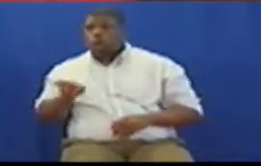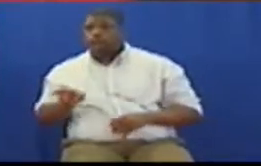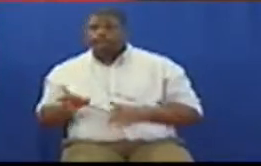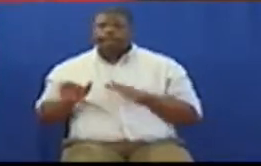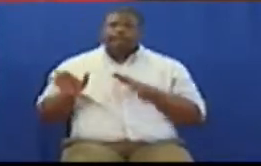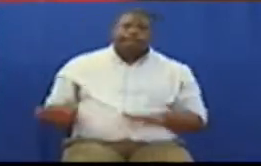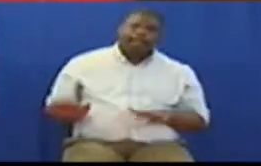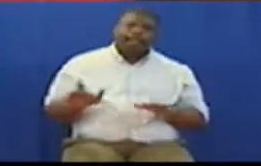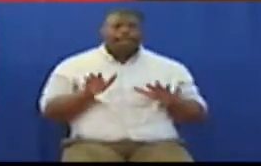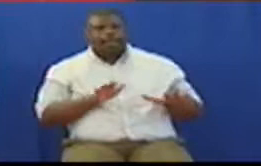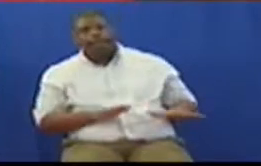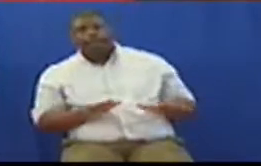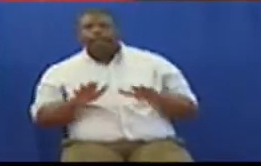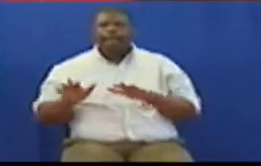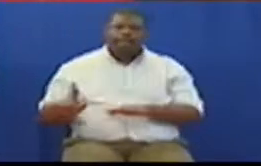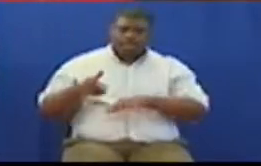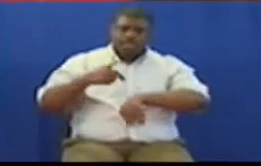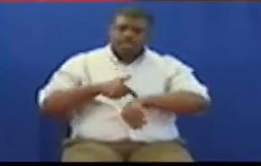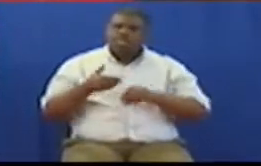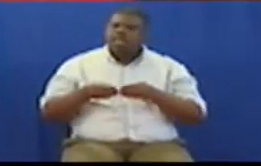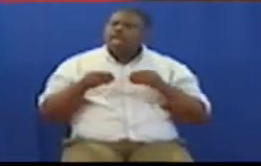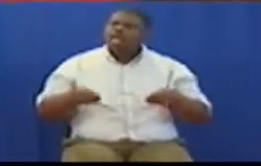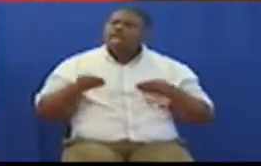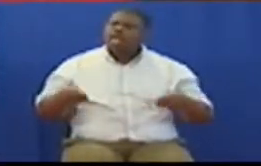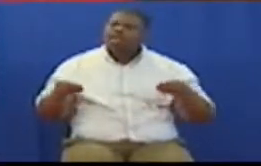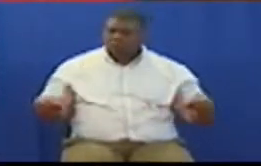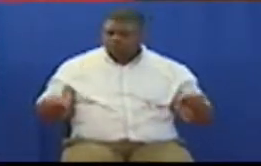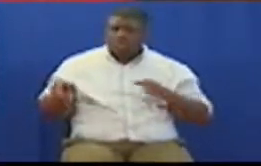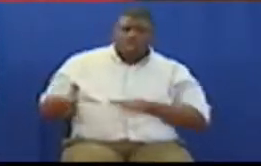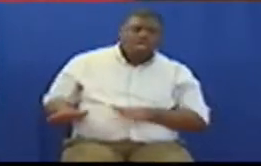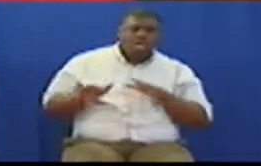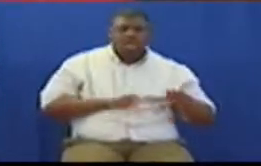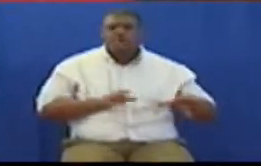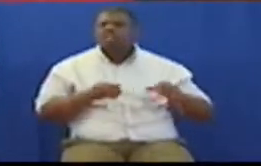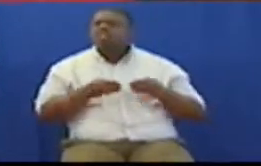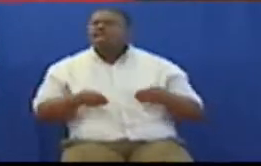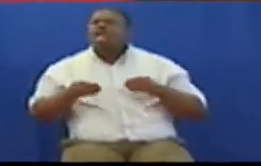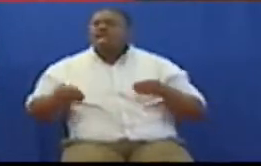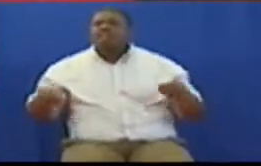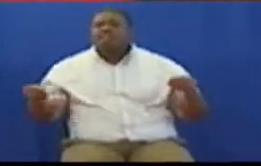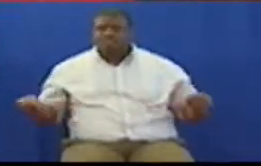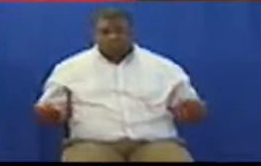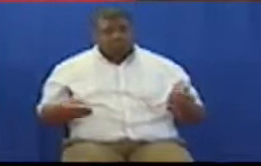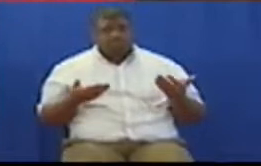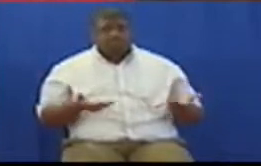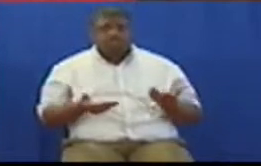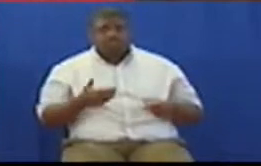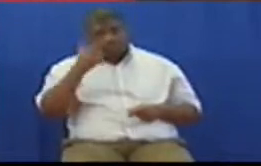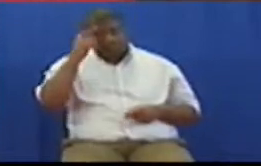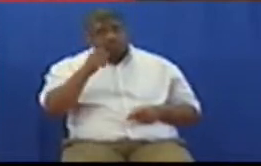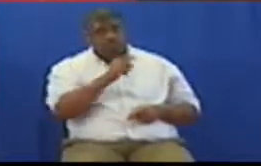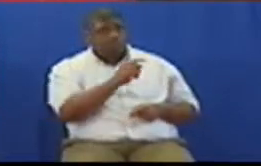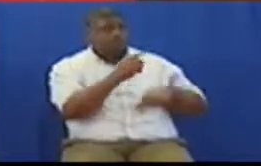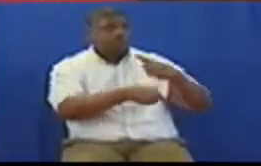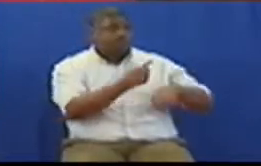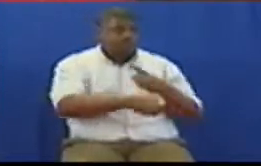tangu bunge la 10. Mheshimiwa speaker, bunge lako tukufu, naomba kabisa kwa kuwa wewe naamini unaendelea kabisa